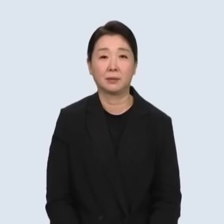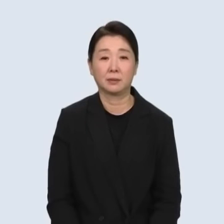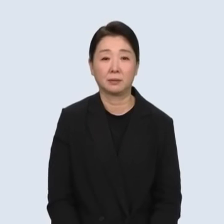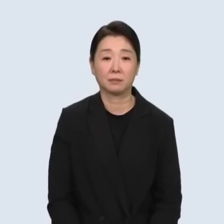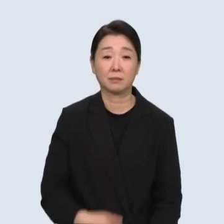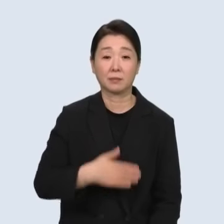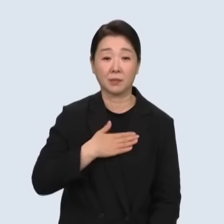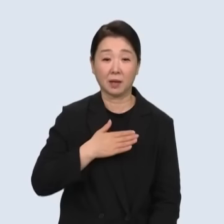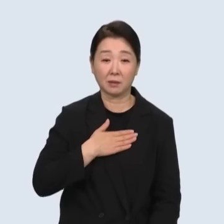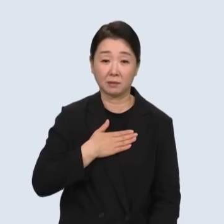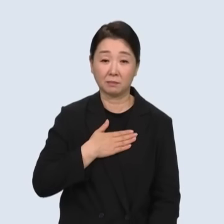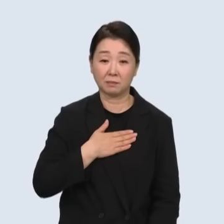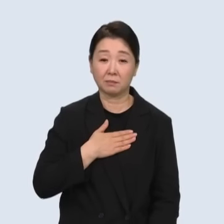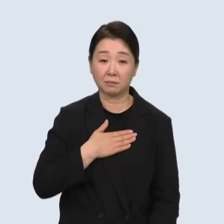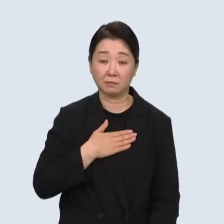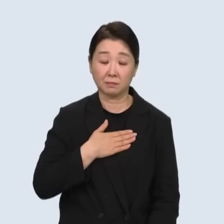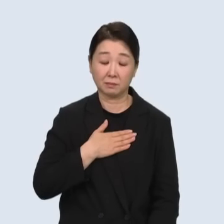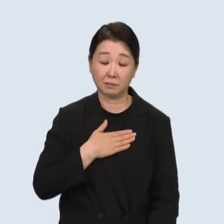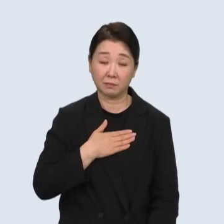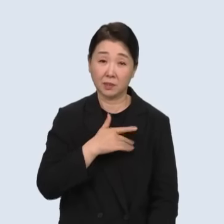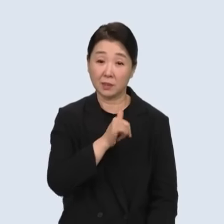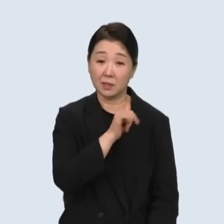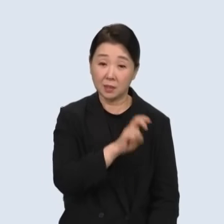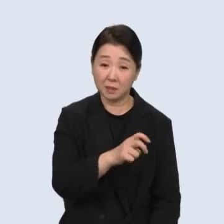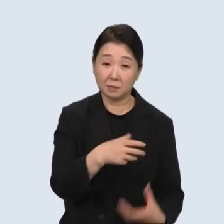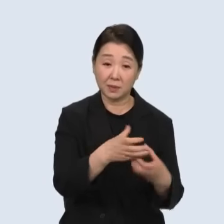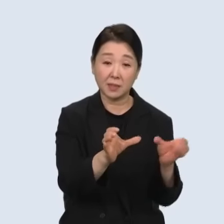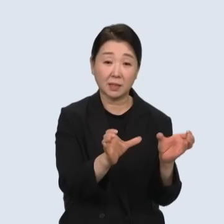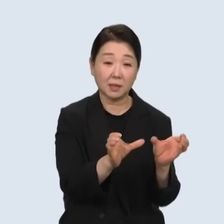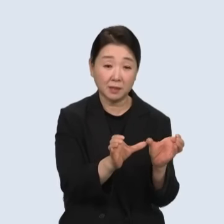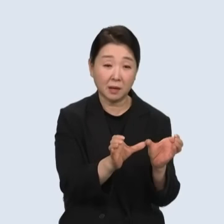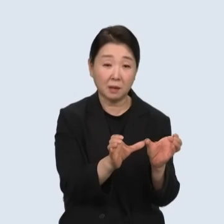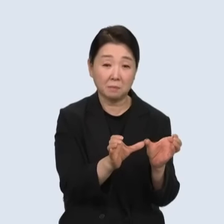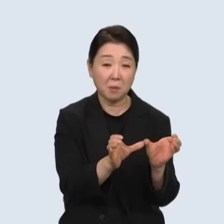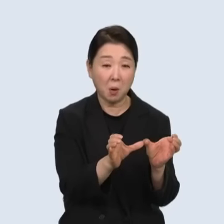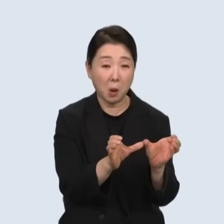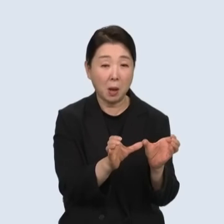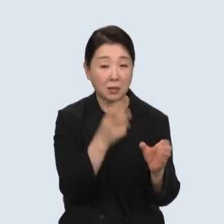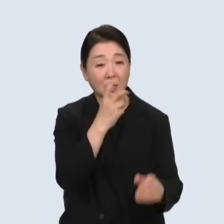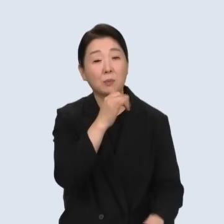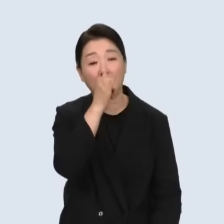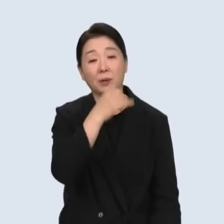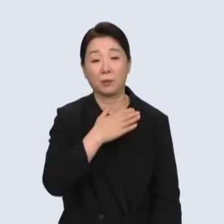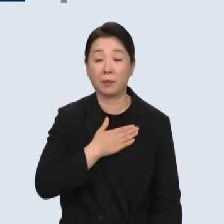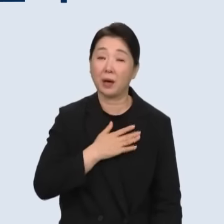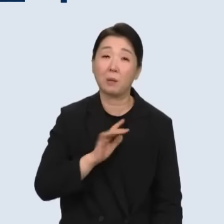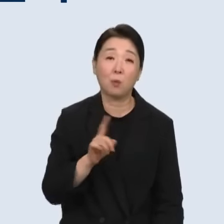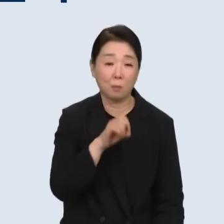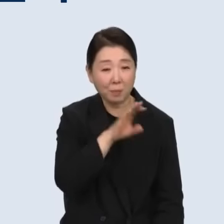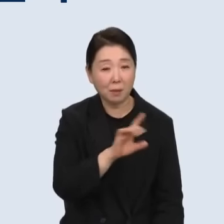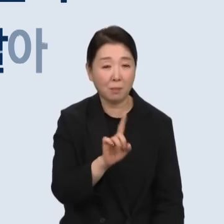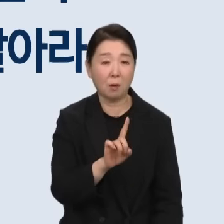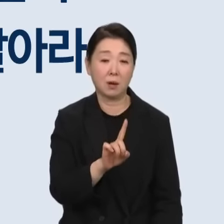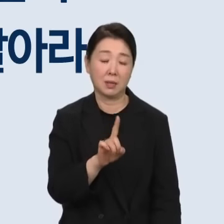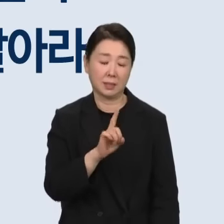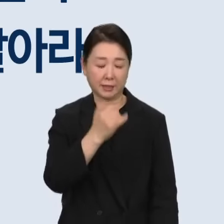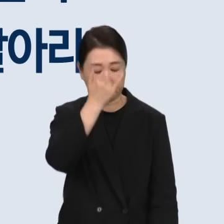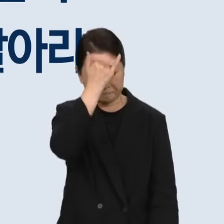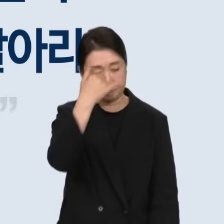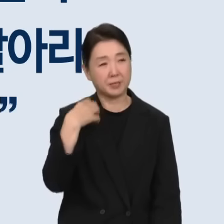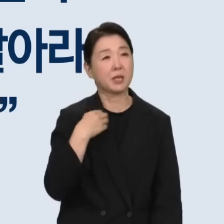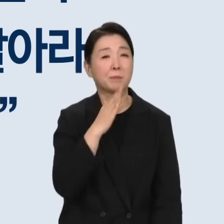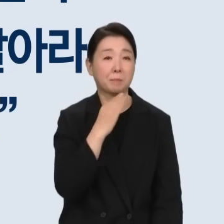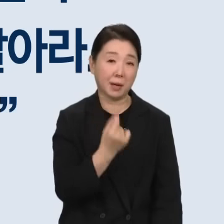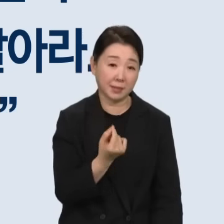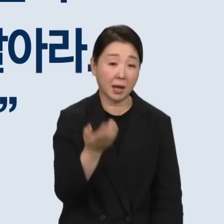나는 사단장 여기만 잘 살피고 있는 거라 내가 그래서 어떤 경우가 와도 도의적인 책임은